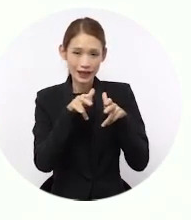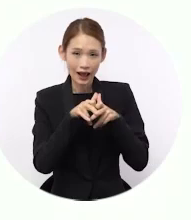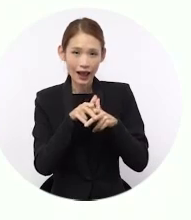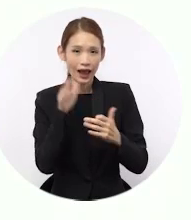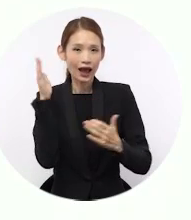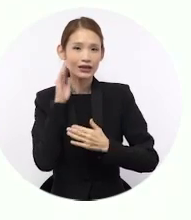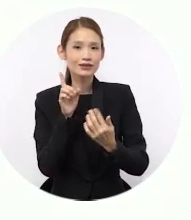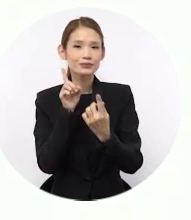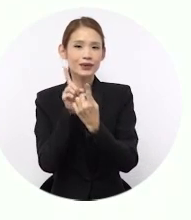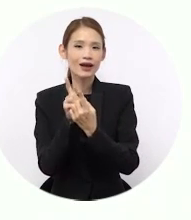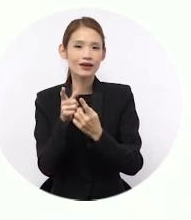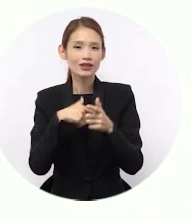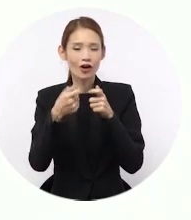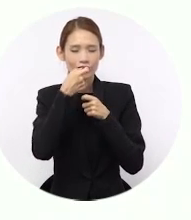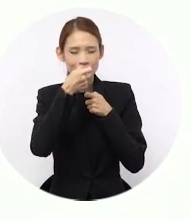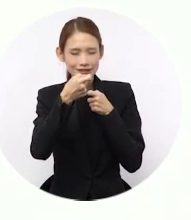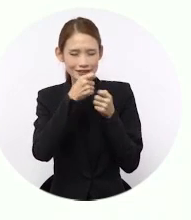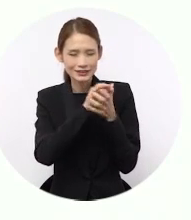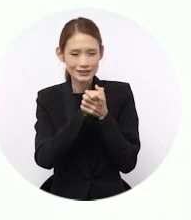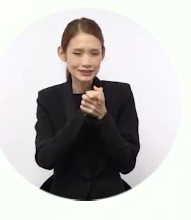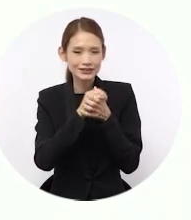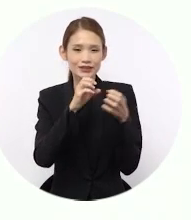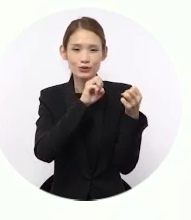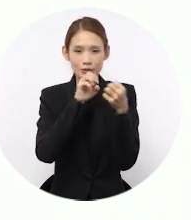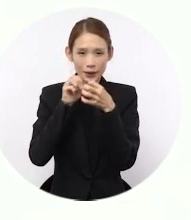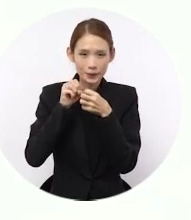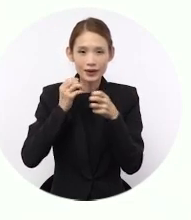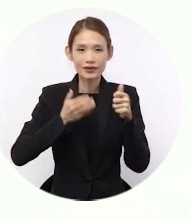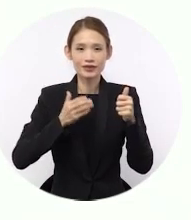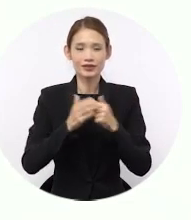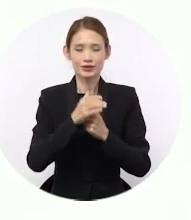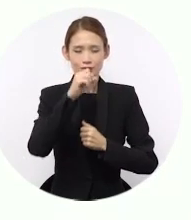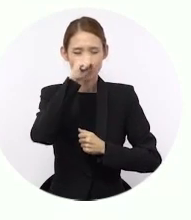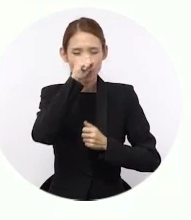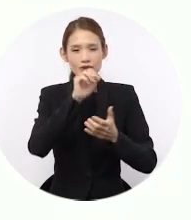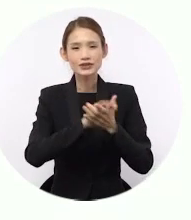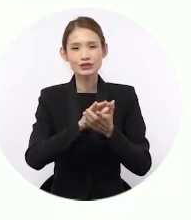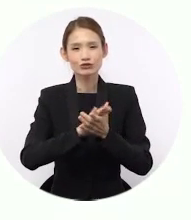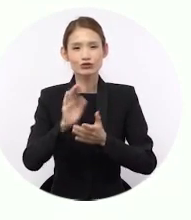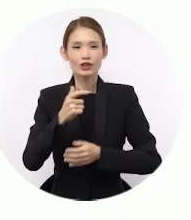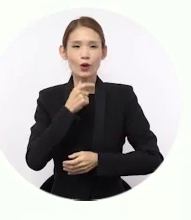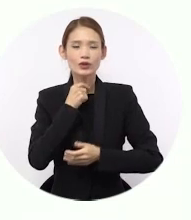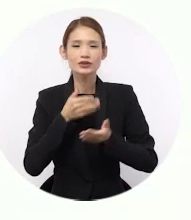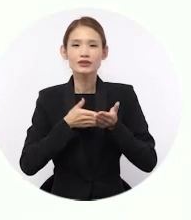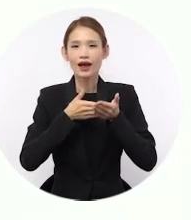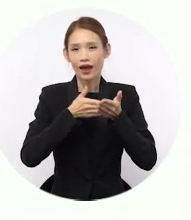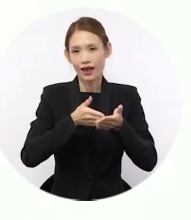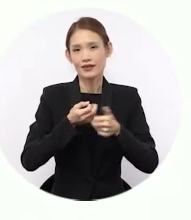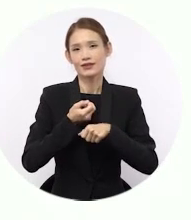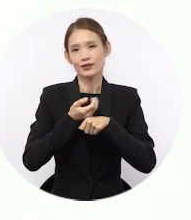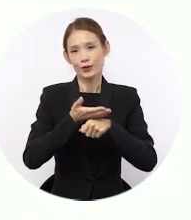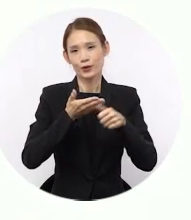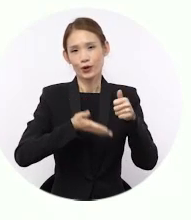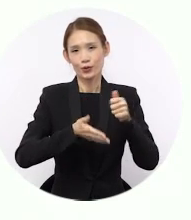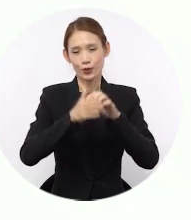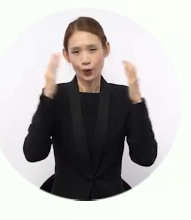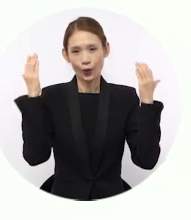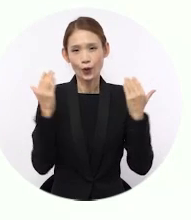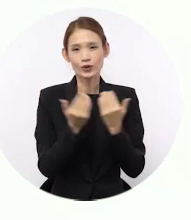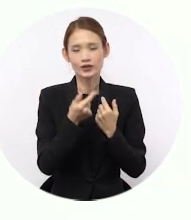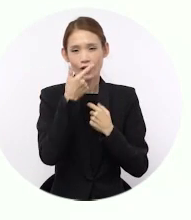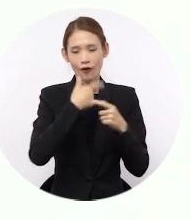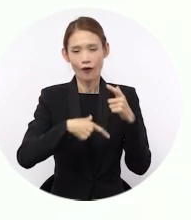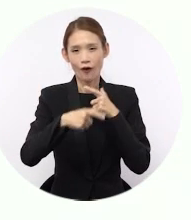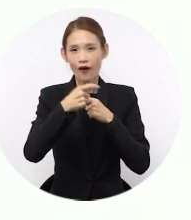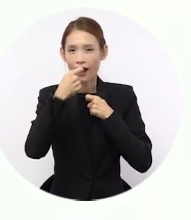비장애 학생에 대하듯 다가가서 친근하게 말을 걸어주고 좋은 친구가 되고 싶다는 의사를 내비치기만 하면은